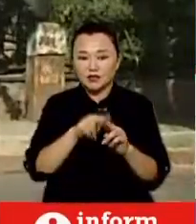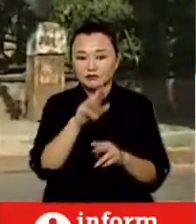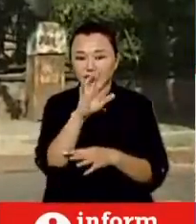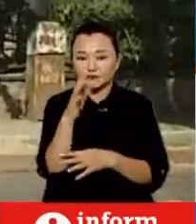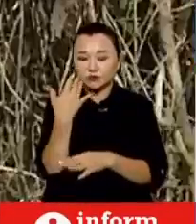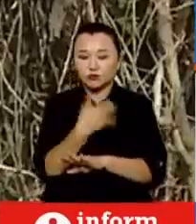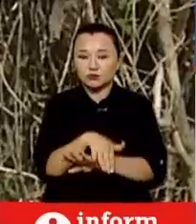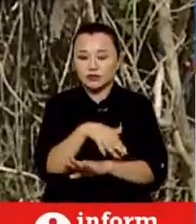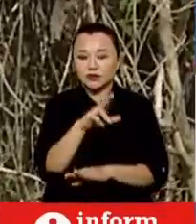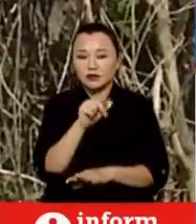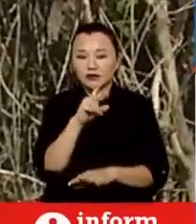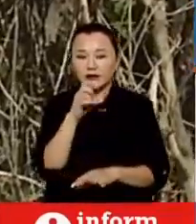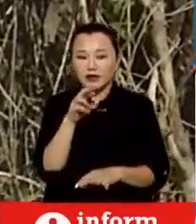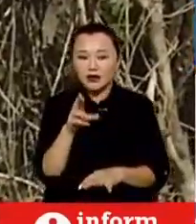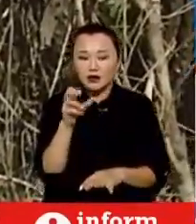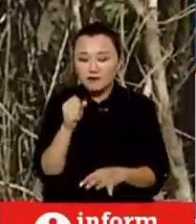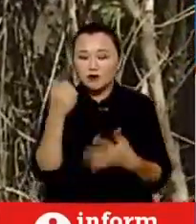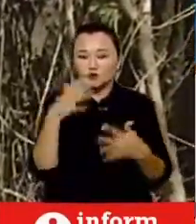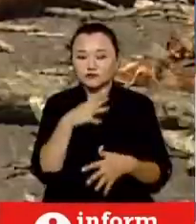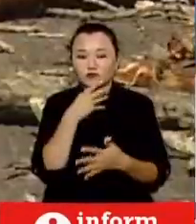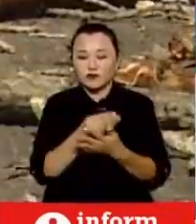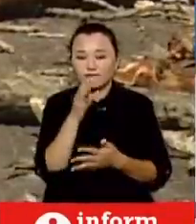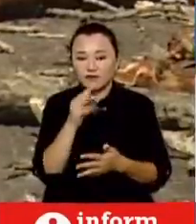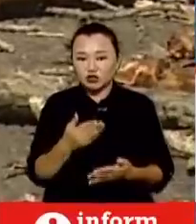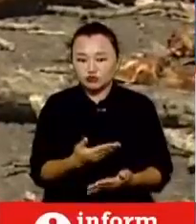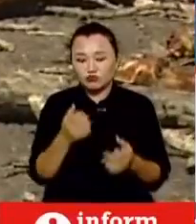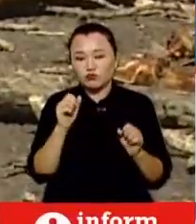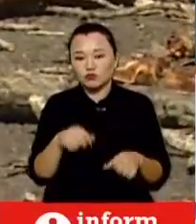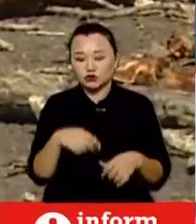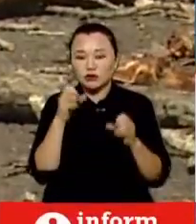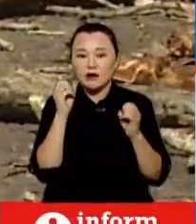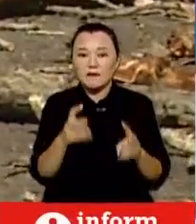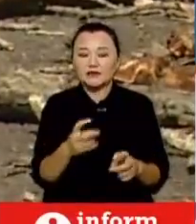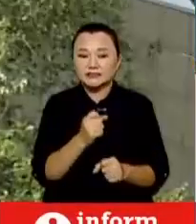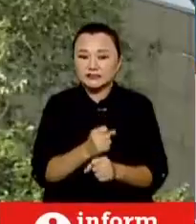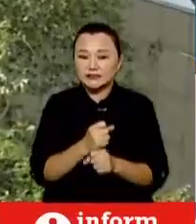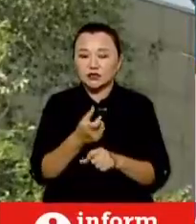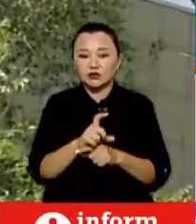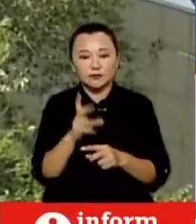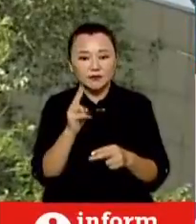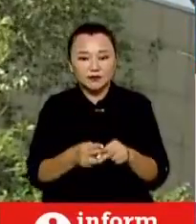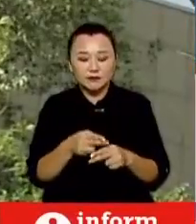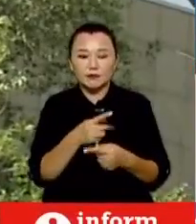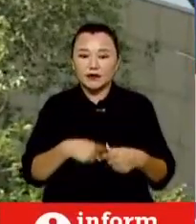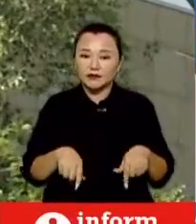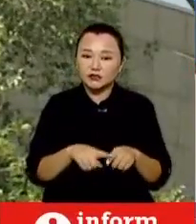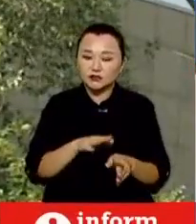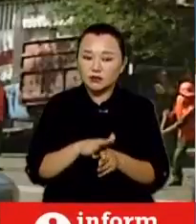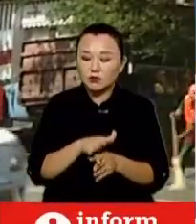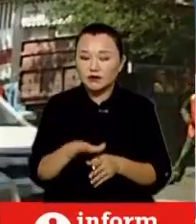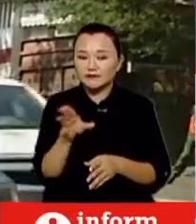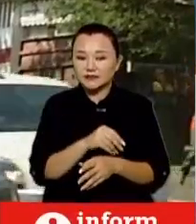по улице Колдаякова уже отжили свой век и теперь могут представлять угрозу. Чтобы это предотвратить, подрядчики с соблюдением